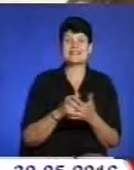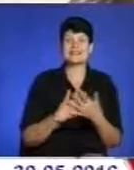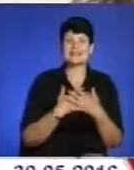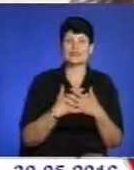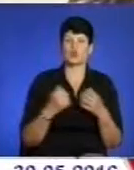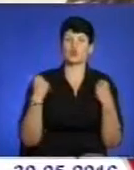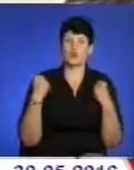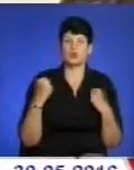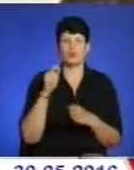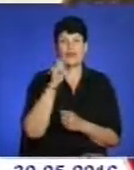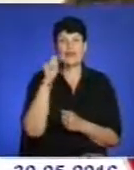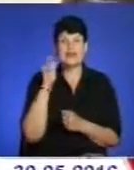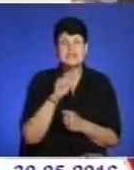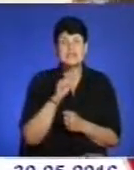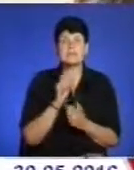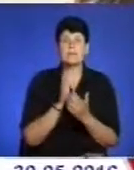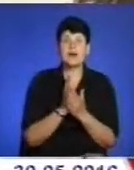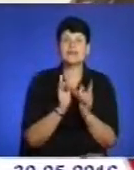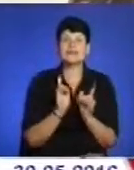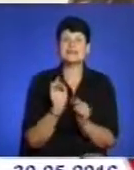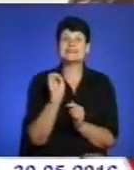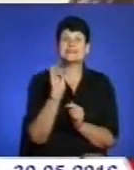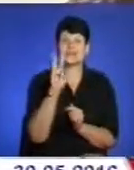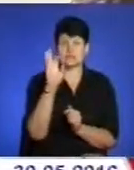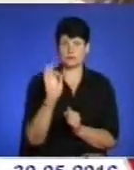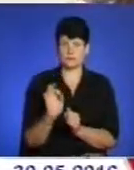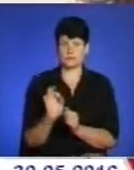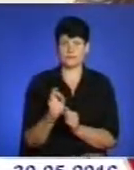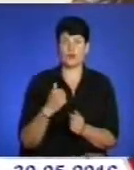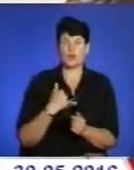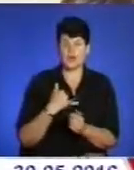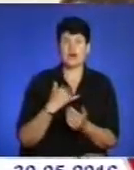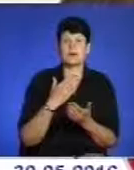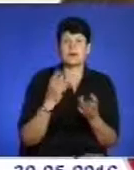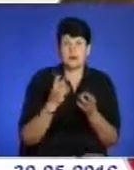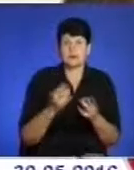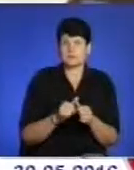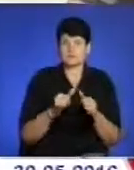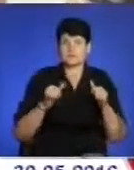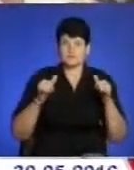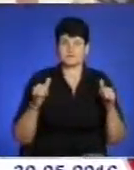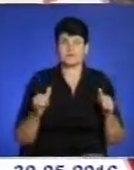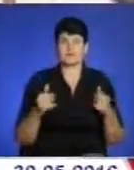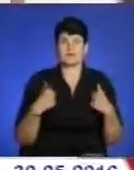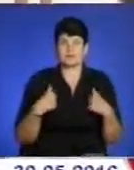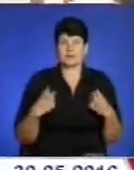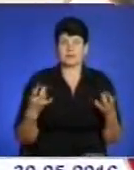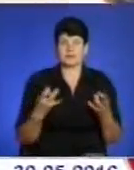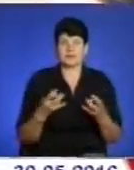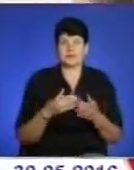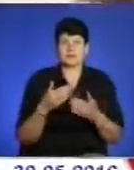людей вперше до того, що їм потрібно бути більш активнішими. Наприклад, якщо брати статистику за кордоном, там